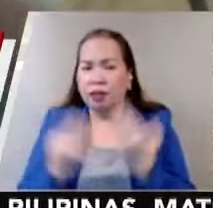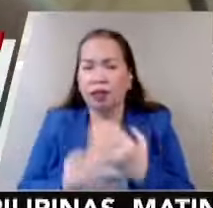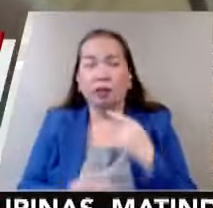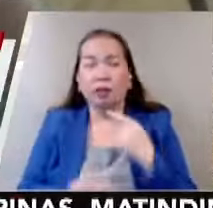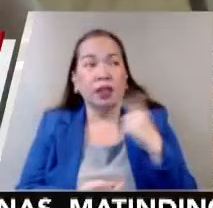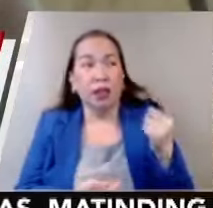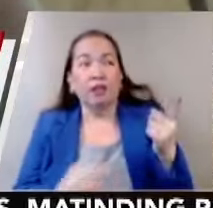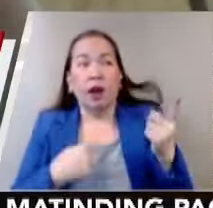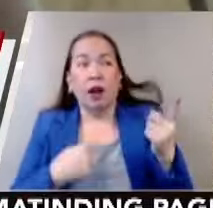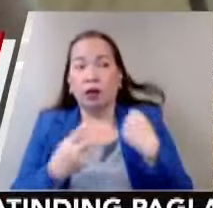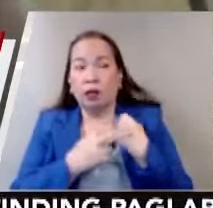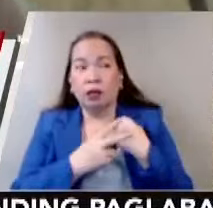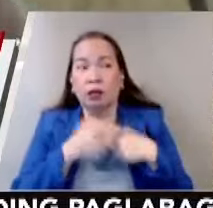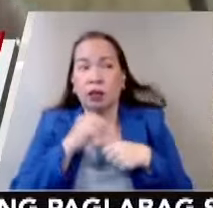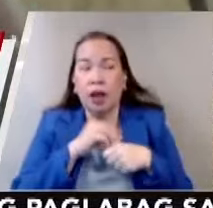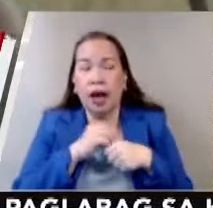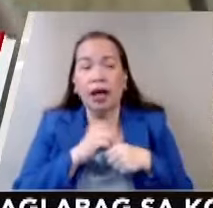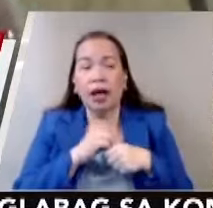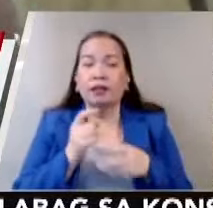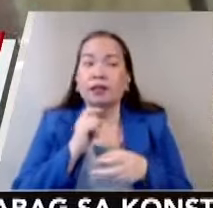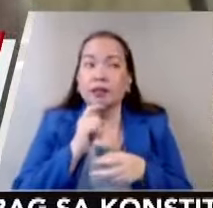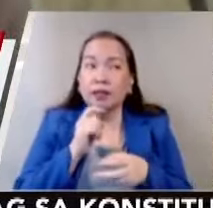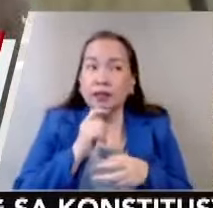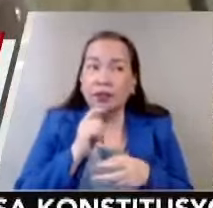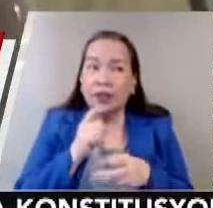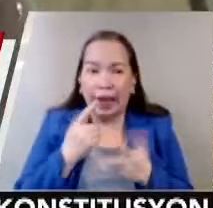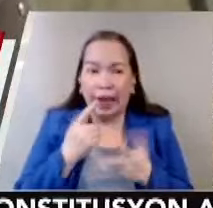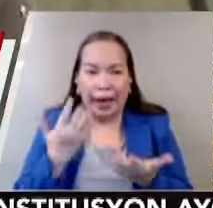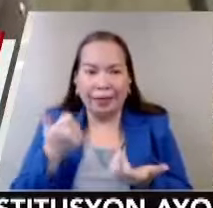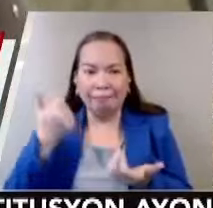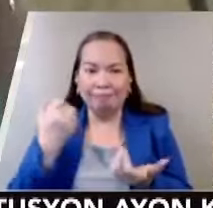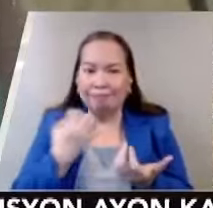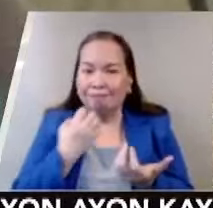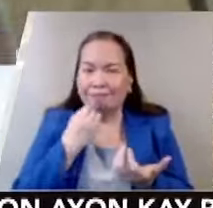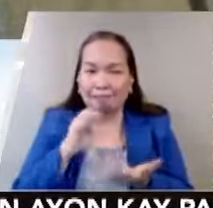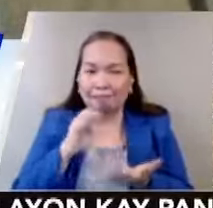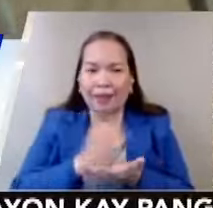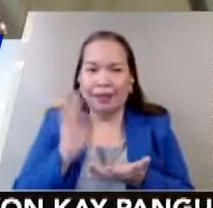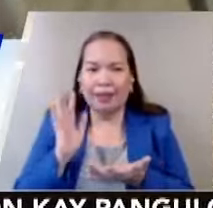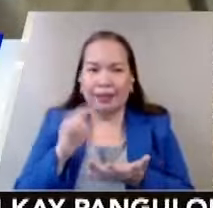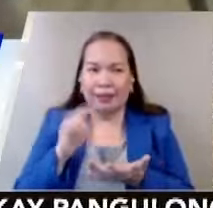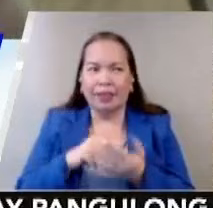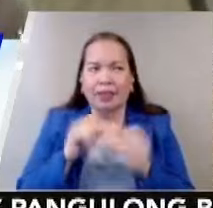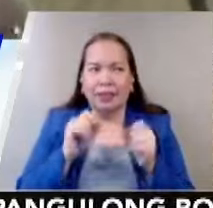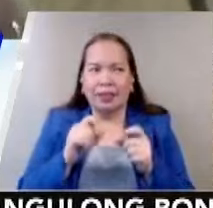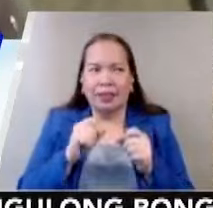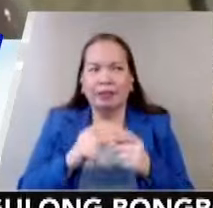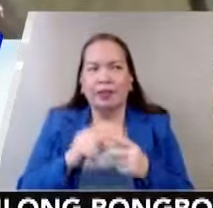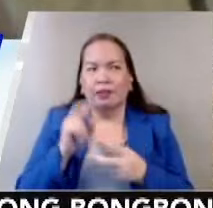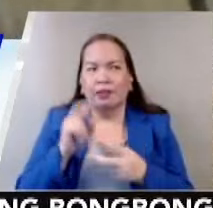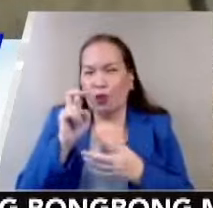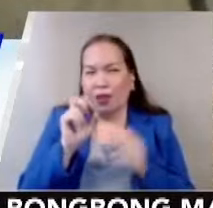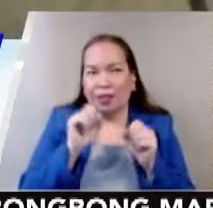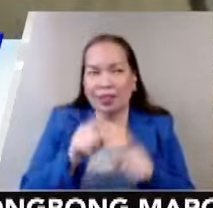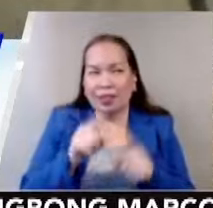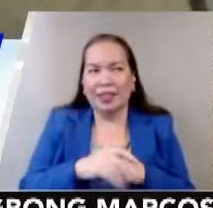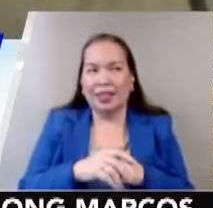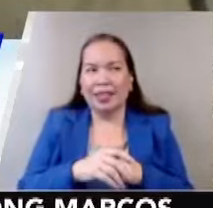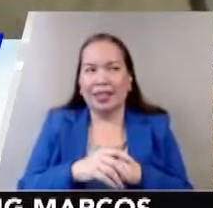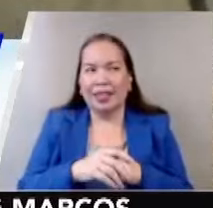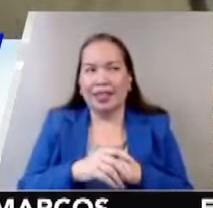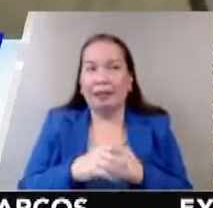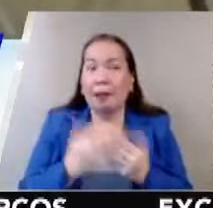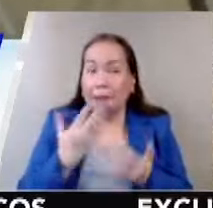katulang aluminum, tanso, mahalaga yan eh. Yan, nakakabinta ako mga 200. Makakabili mo ako 5 kilong bigas para